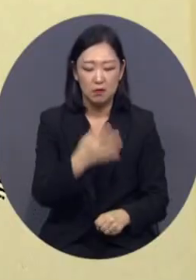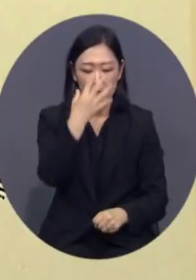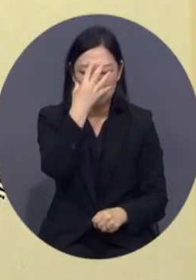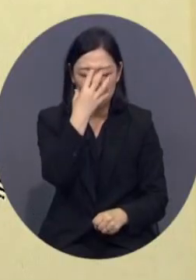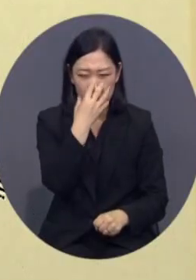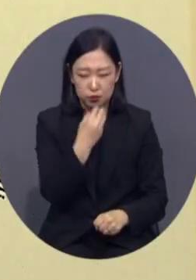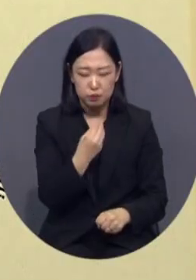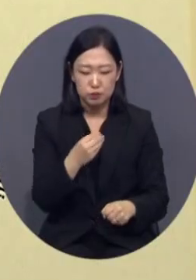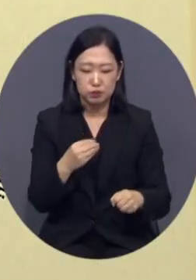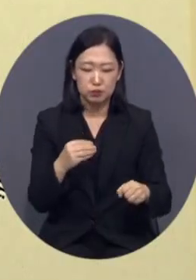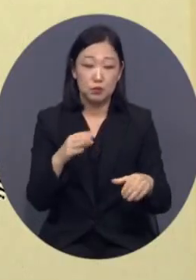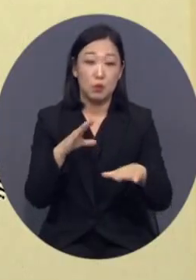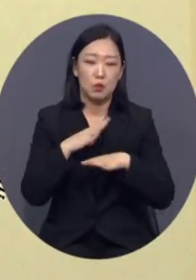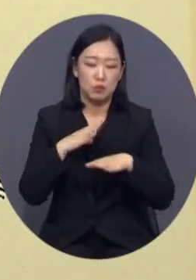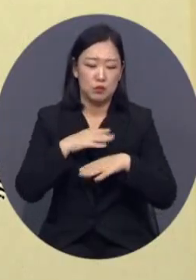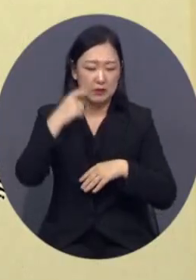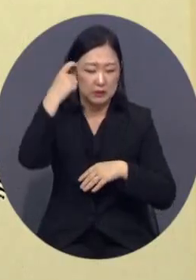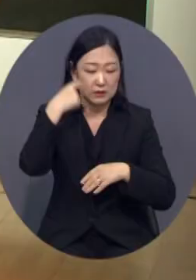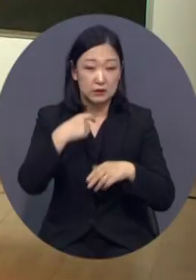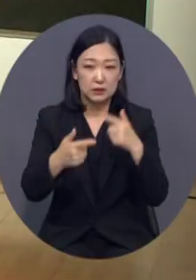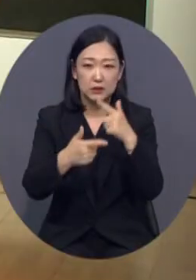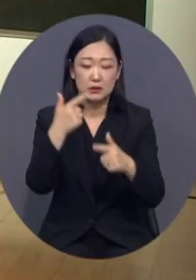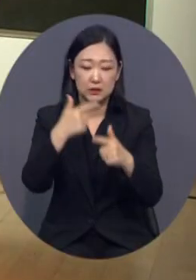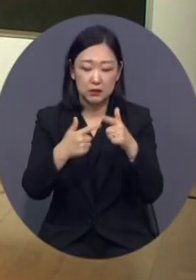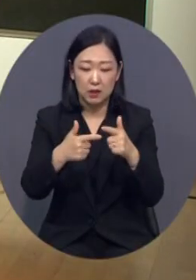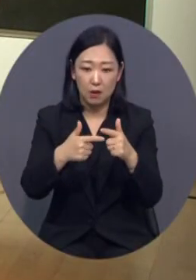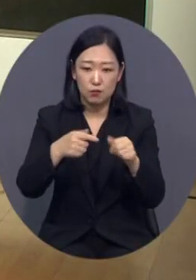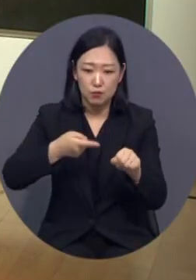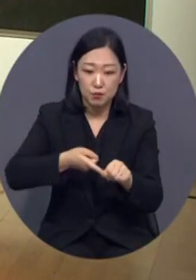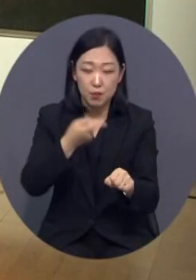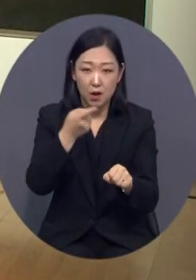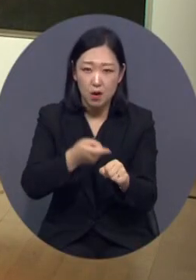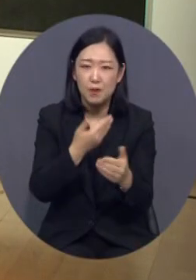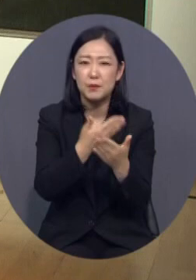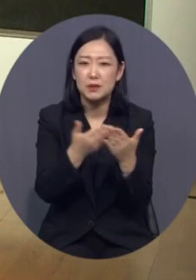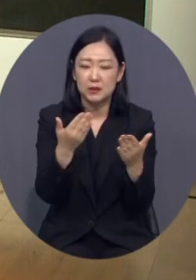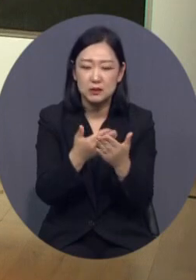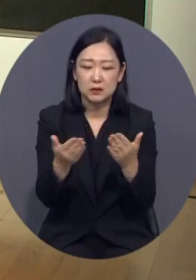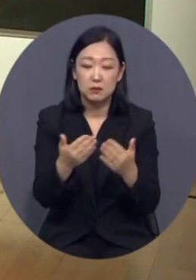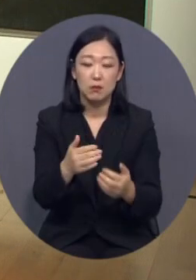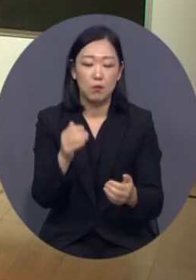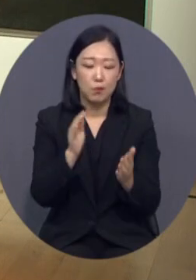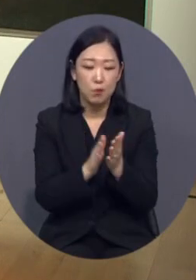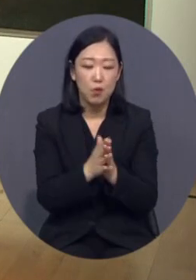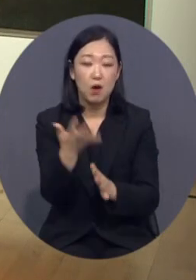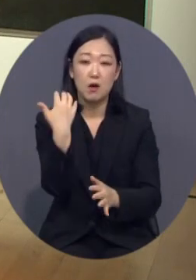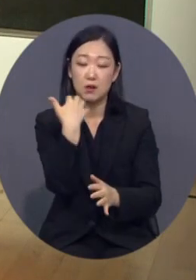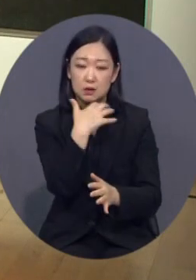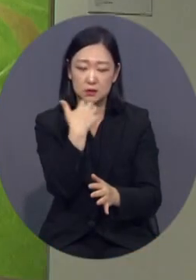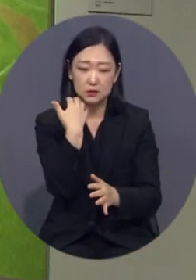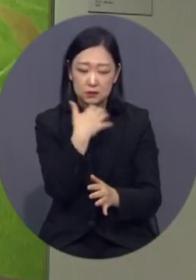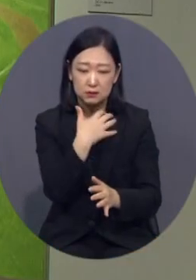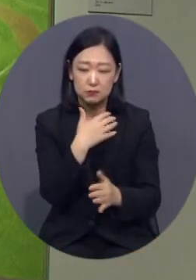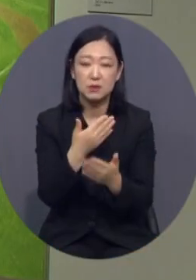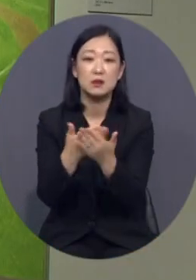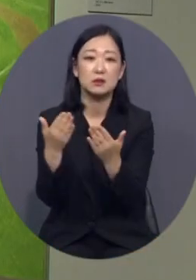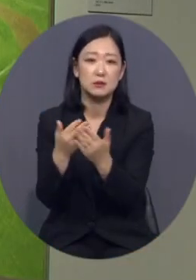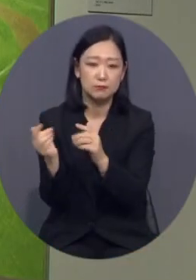섬짓한 느낌까지 주는 목파나 들에서부터 화려한 색감의 디지털 프린팅 최근작들까지